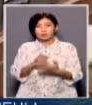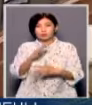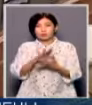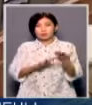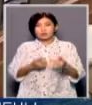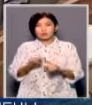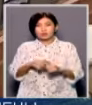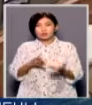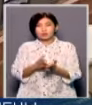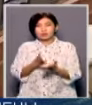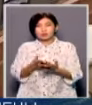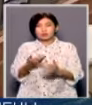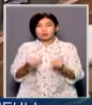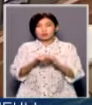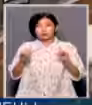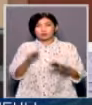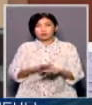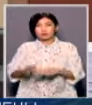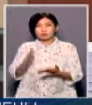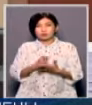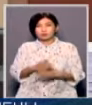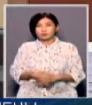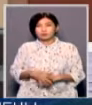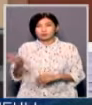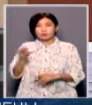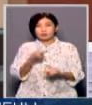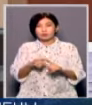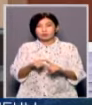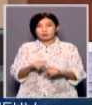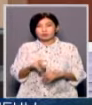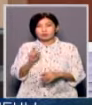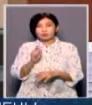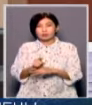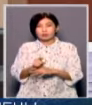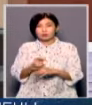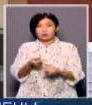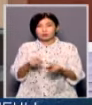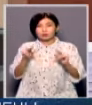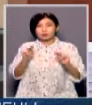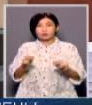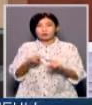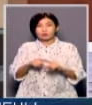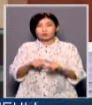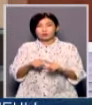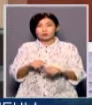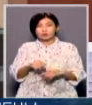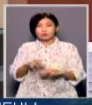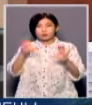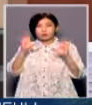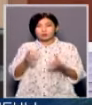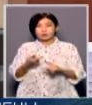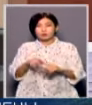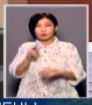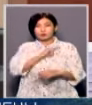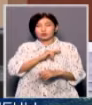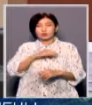продолжение политической модернизации страны. Все эти поручения задают четкий вектор и для законотворческой